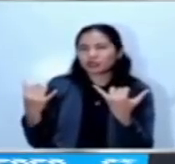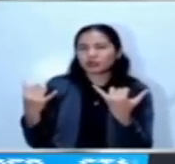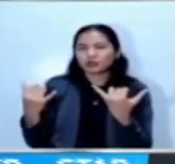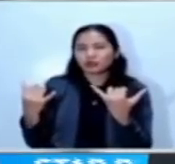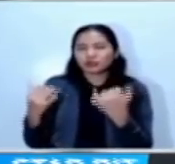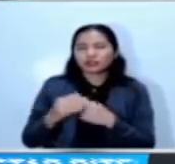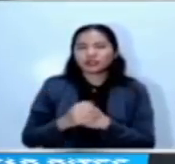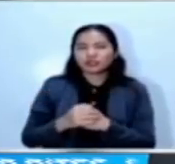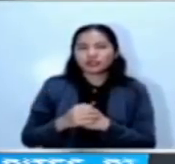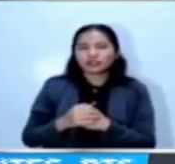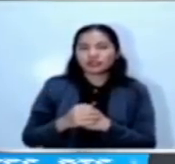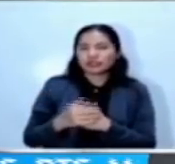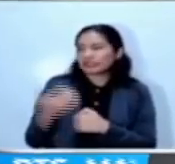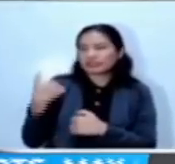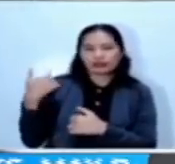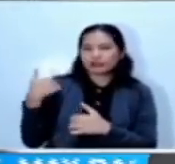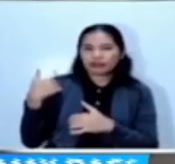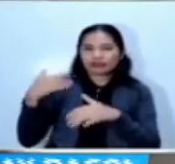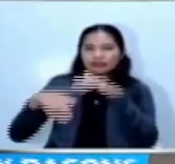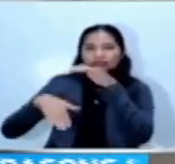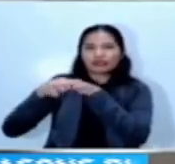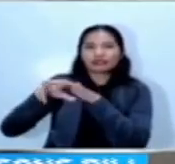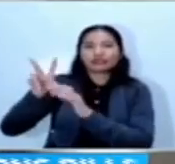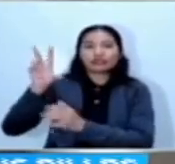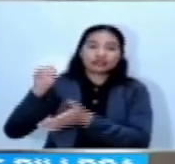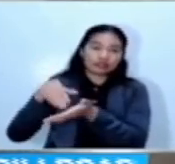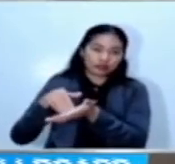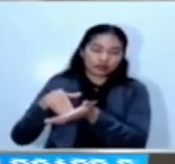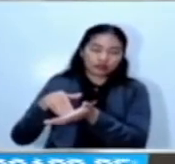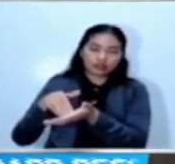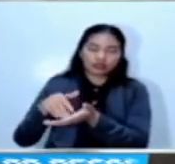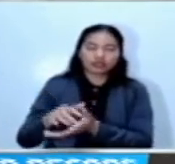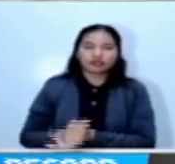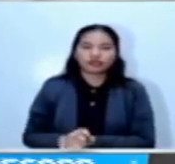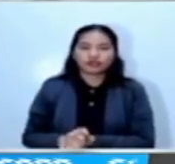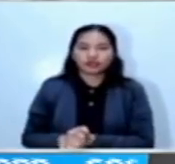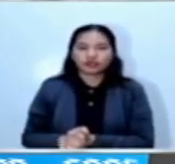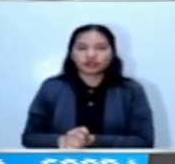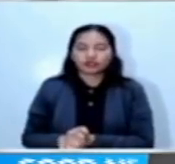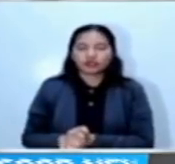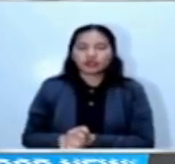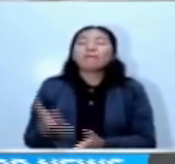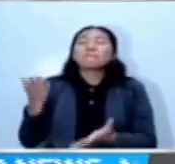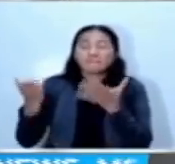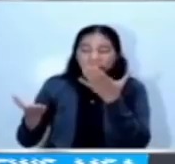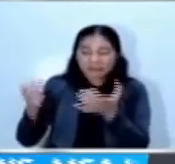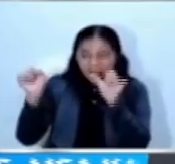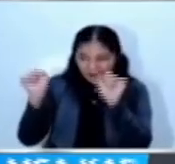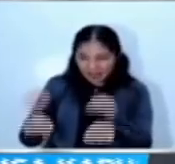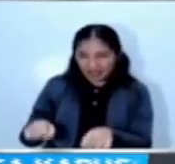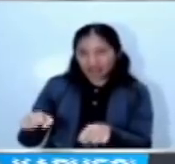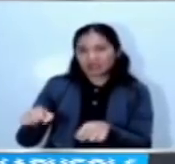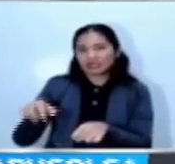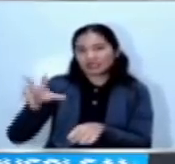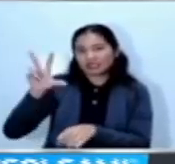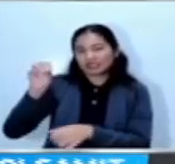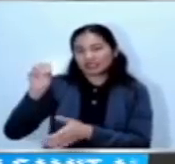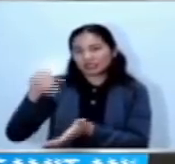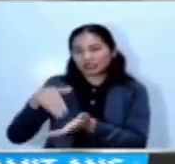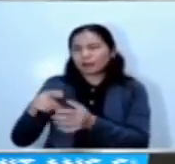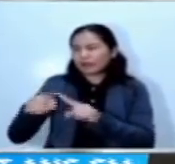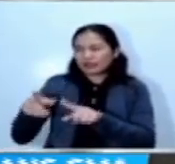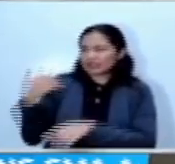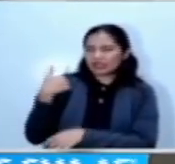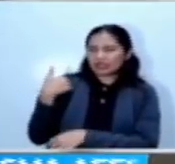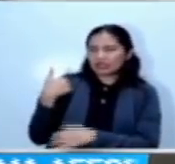na 30,000. Hindi pa naman, hindi pa sinasabi na hindi abot na 30,000. Pero sa ngayon, hindi pa natin nakikita yan. Maaaring lumagpas